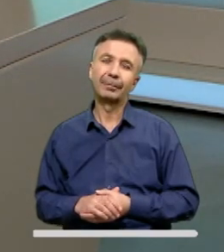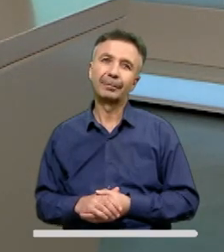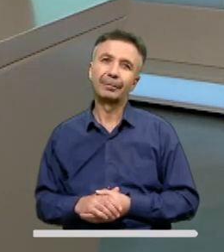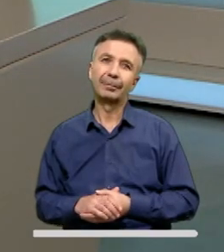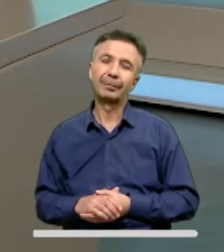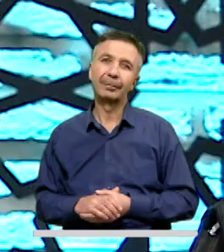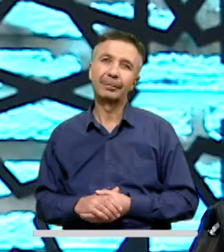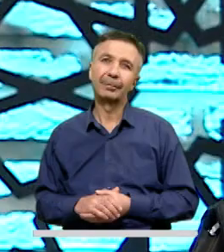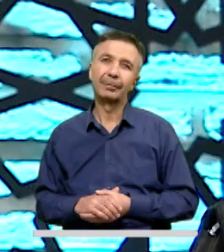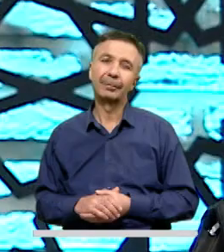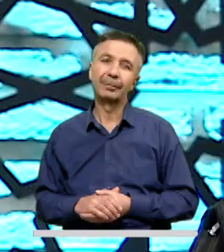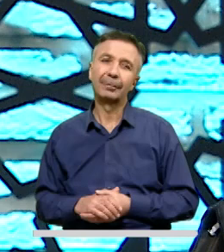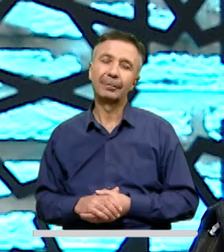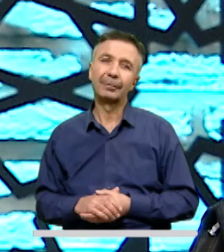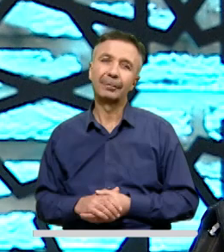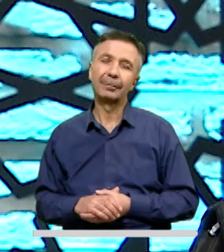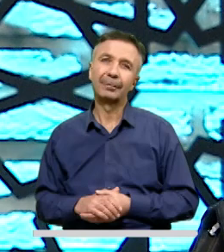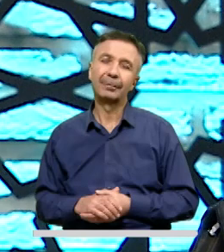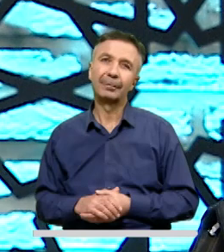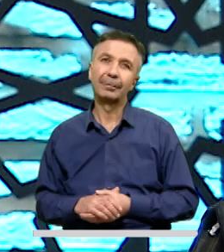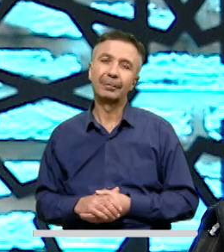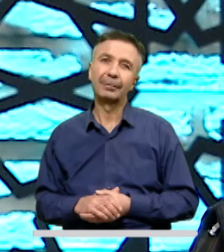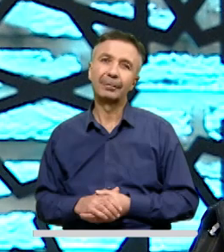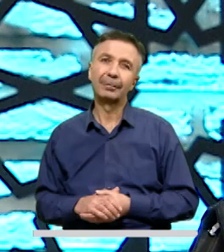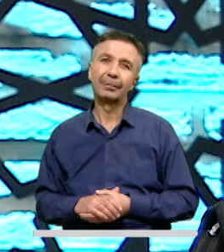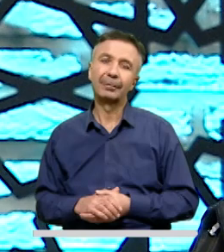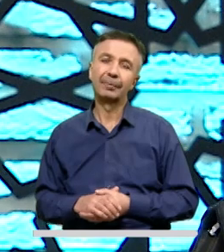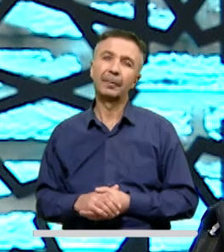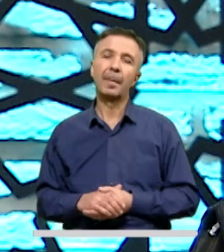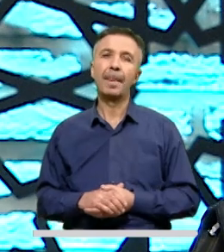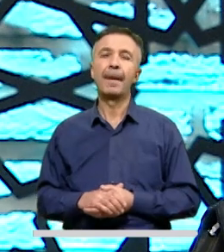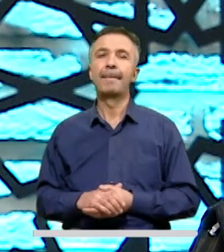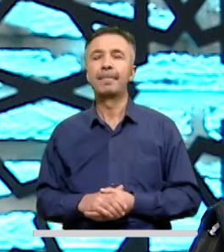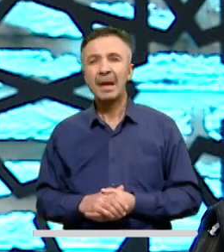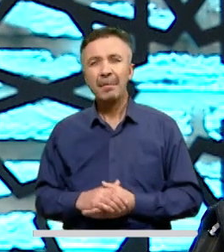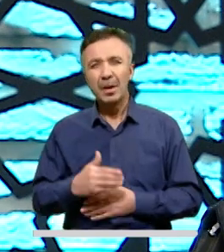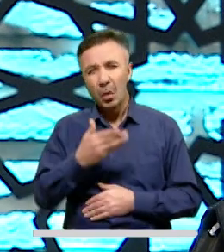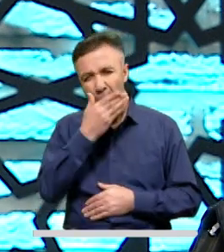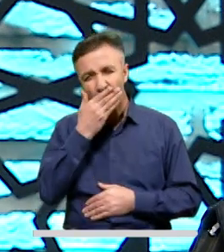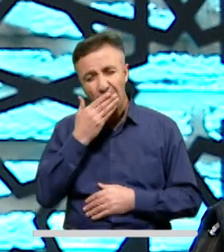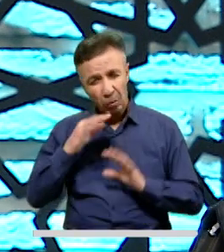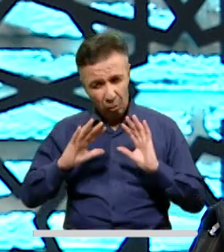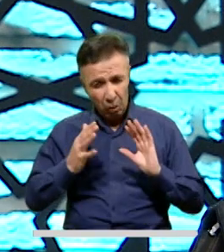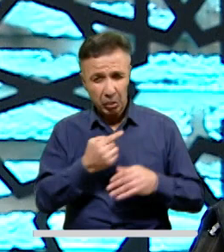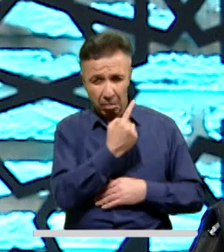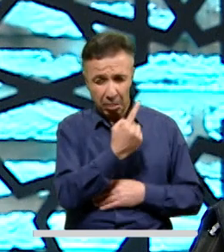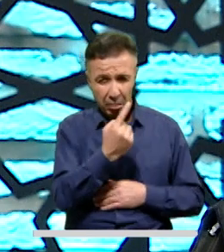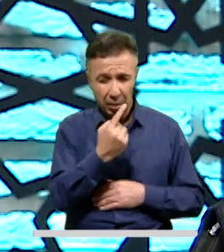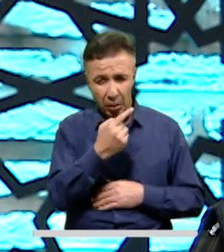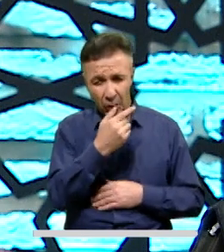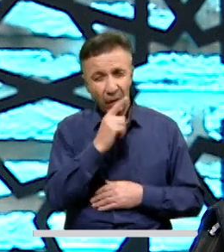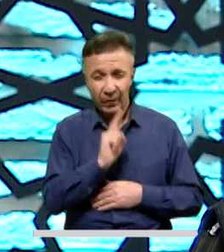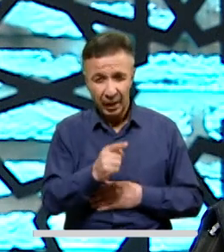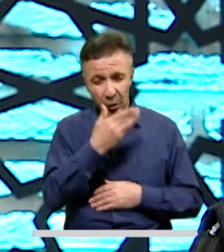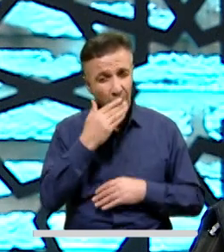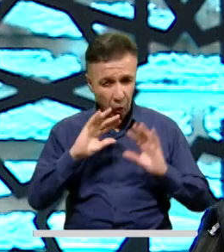ayı içerisinde birkaç defa başlamış olduğu orucu bozsa bir kimse, her biri için 60-60-60 mı tutması lazım?